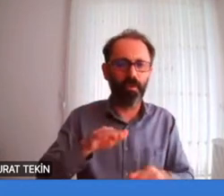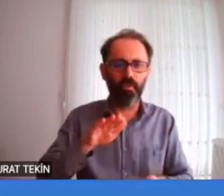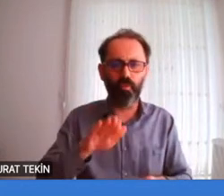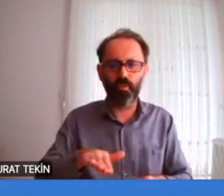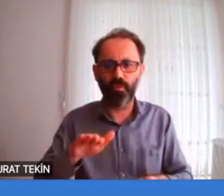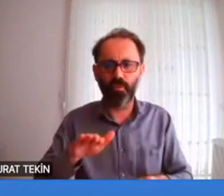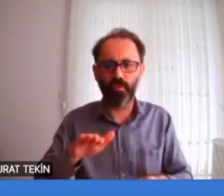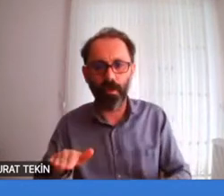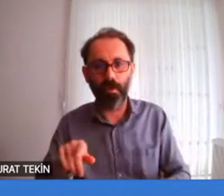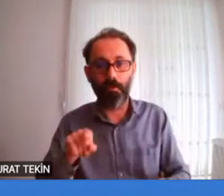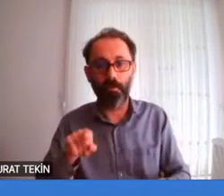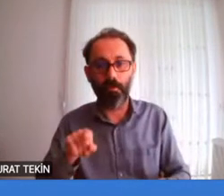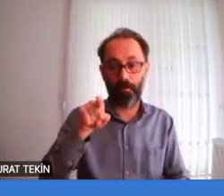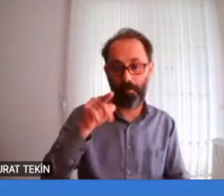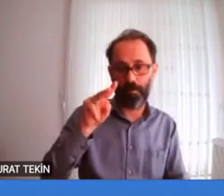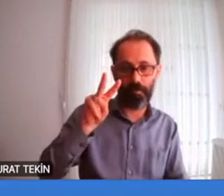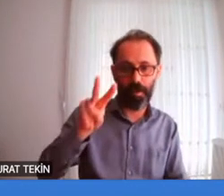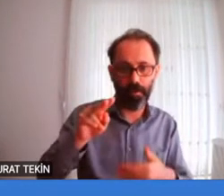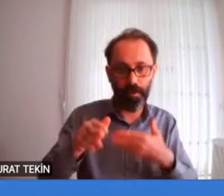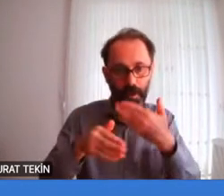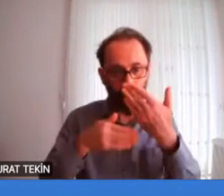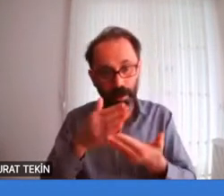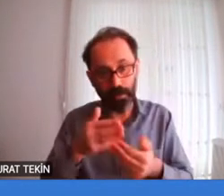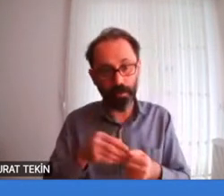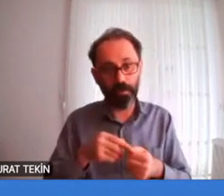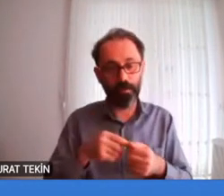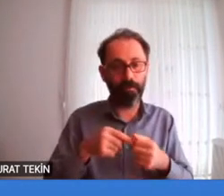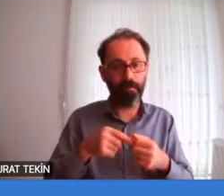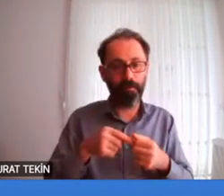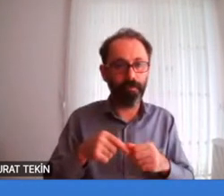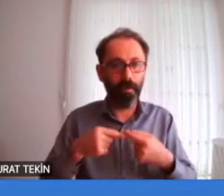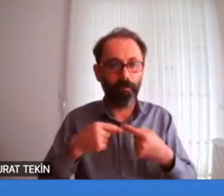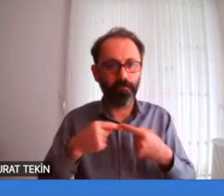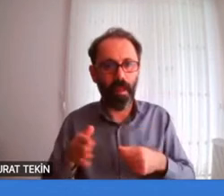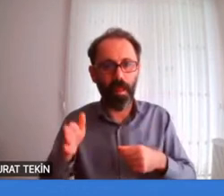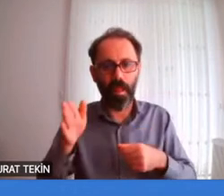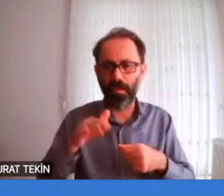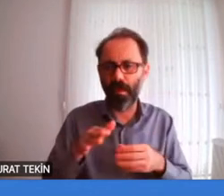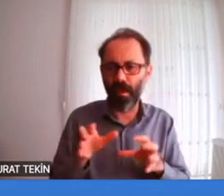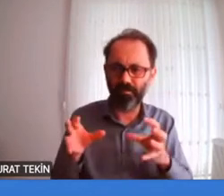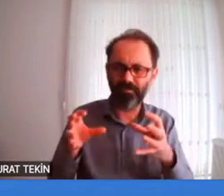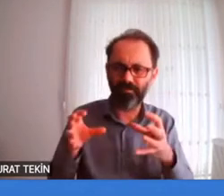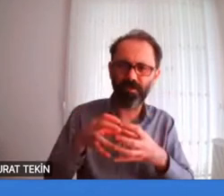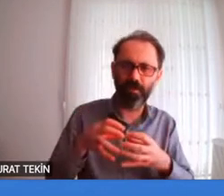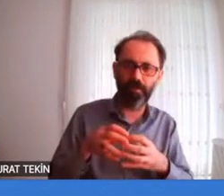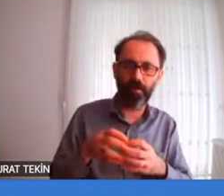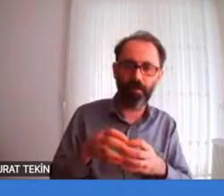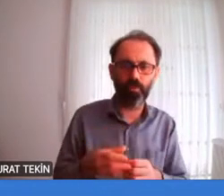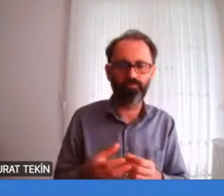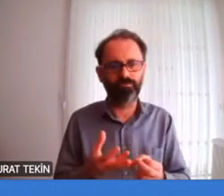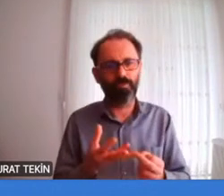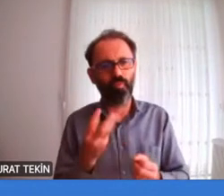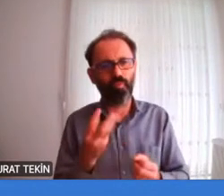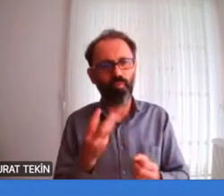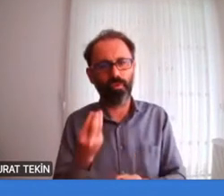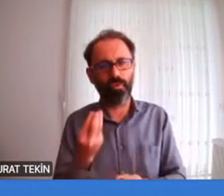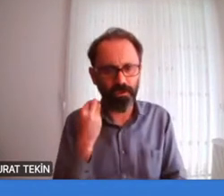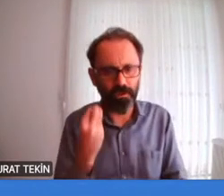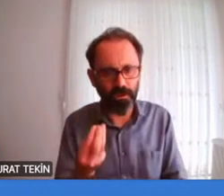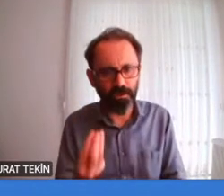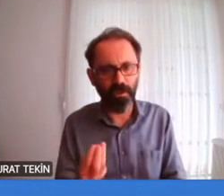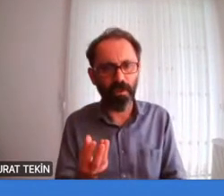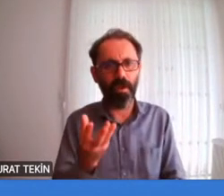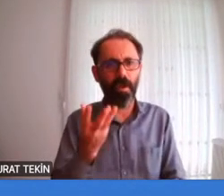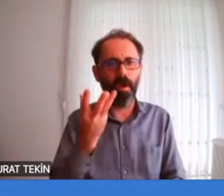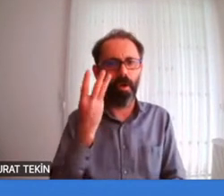ne kadar iyi olduğuyla, şunlar şu özelliği, bu daha etkili gibi konuşup o şekilde karşı